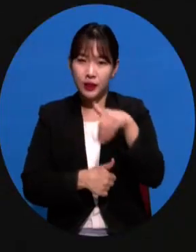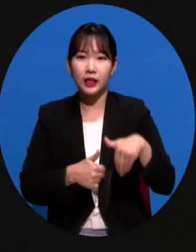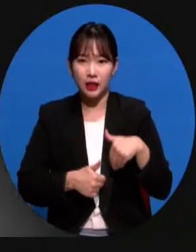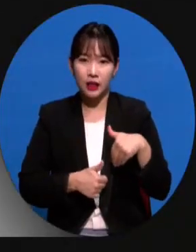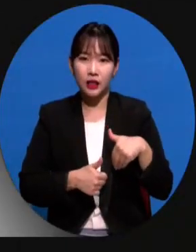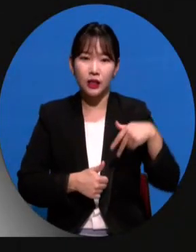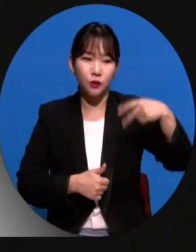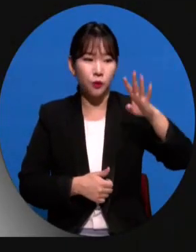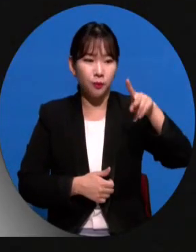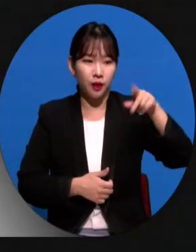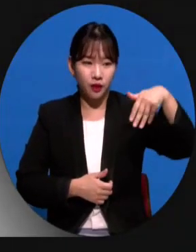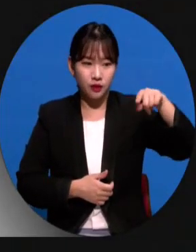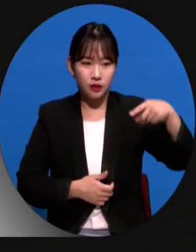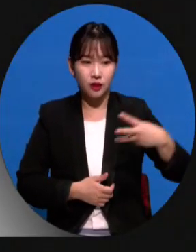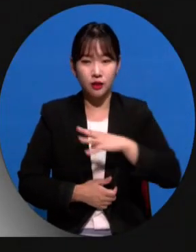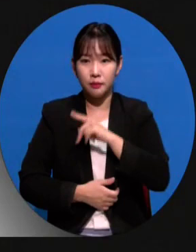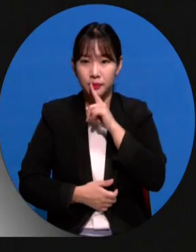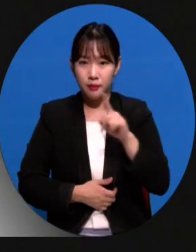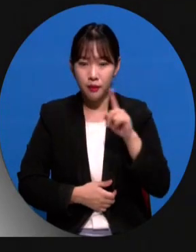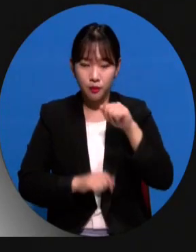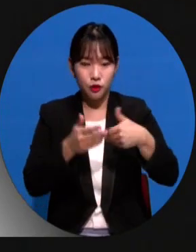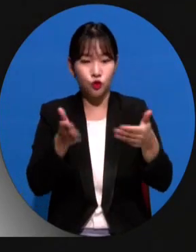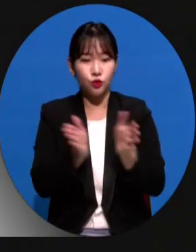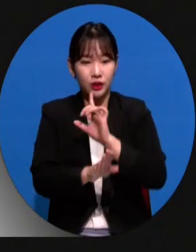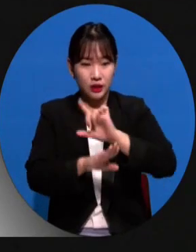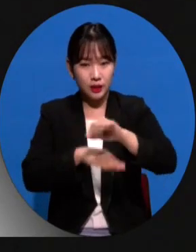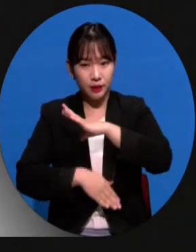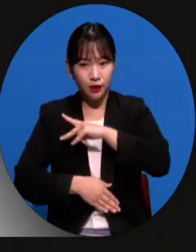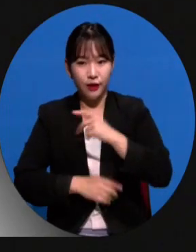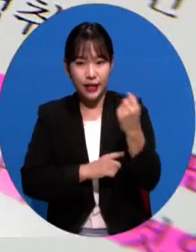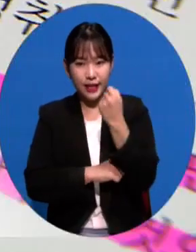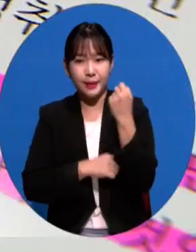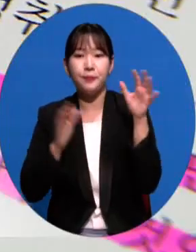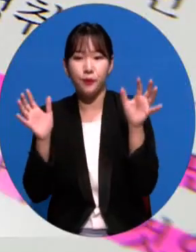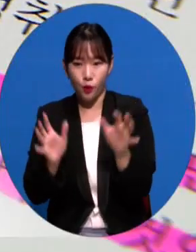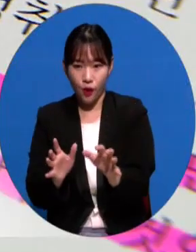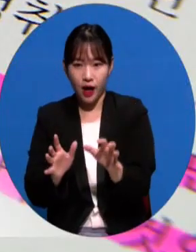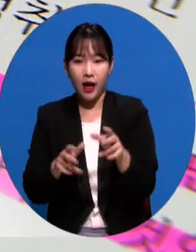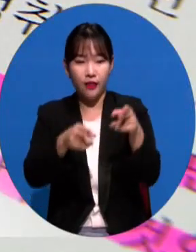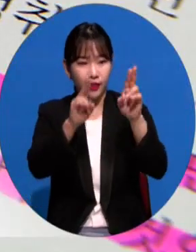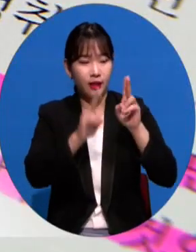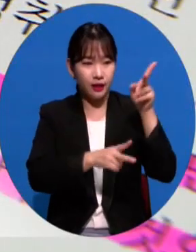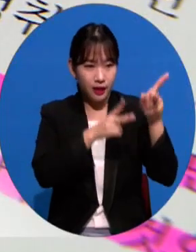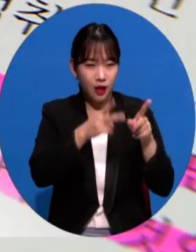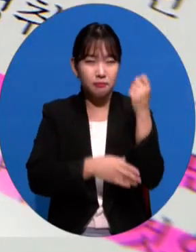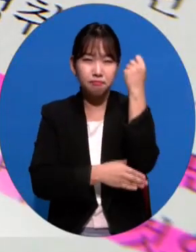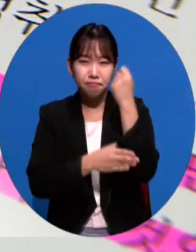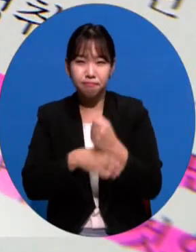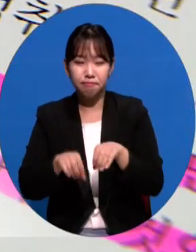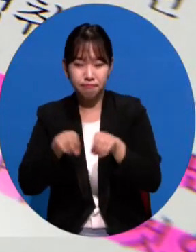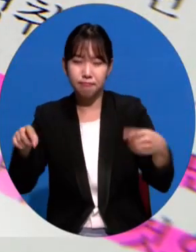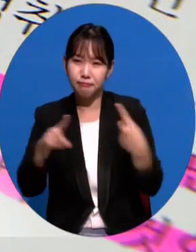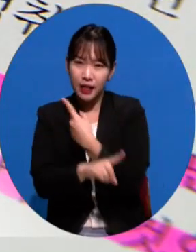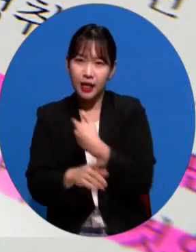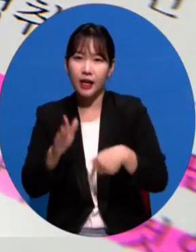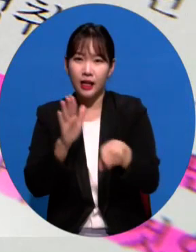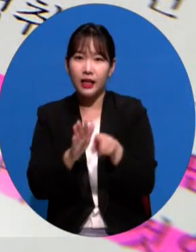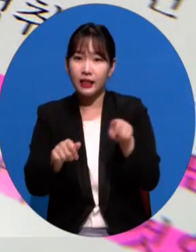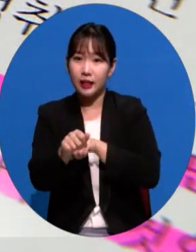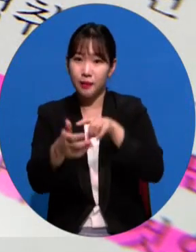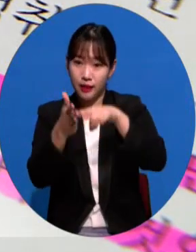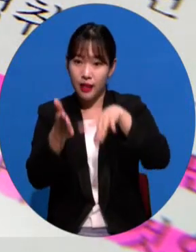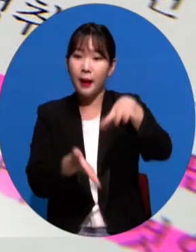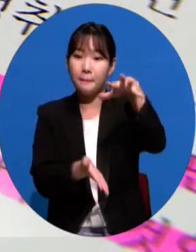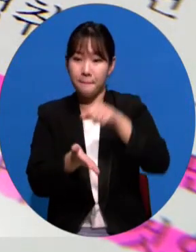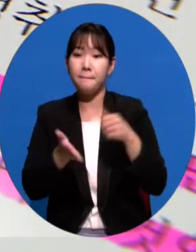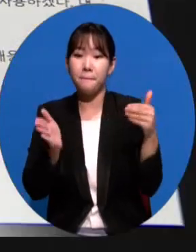소병철 국회의원은 민주당 지방의원과 힘을 모아 교량사업 노후 관로 교체를 위한 특별